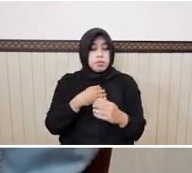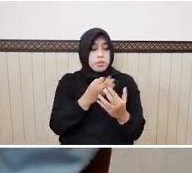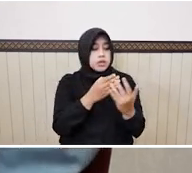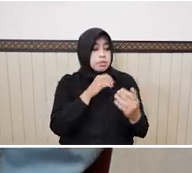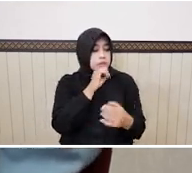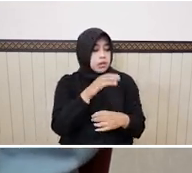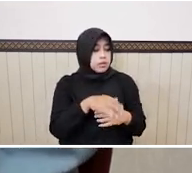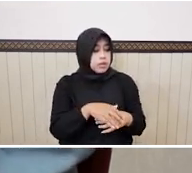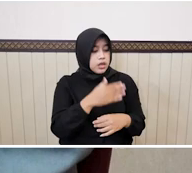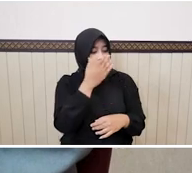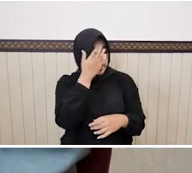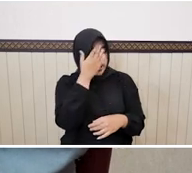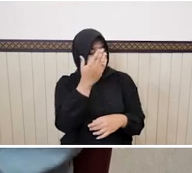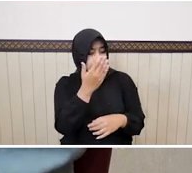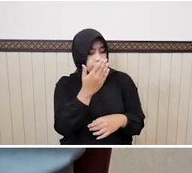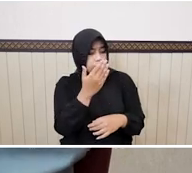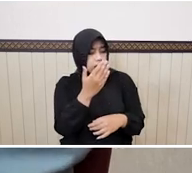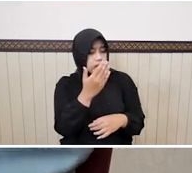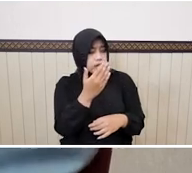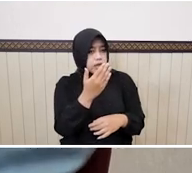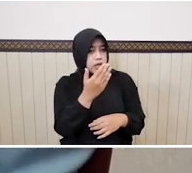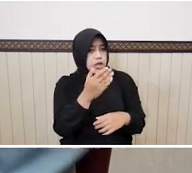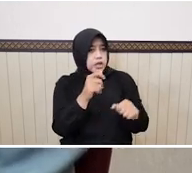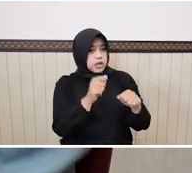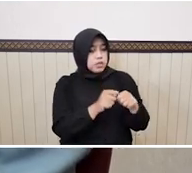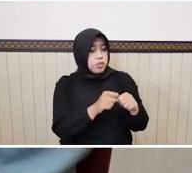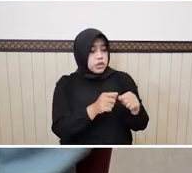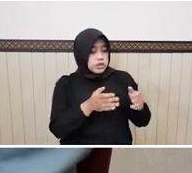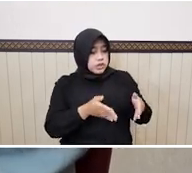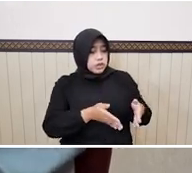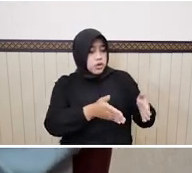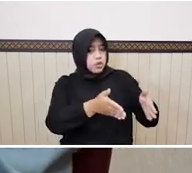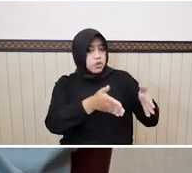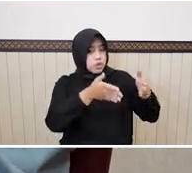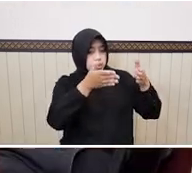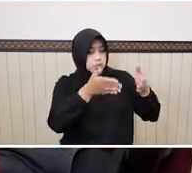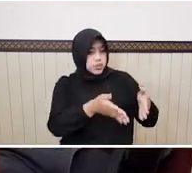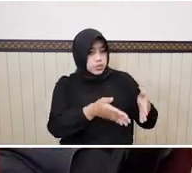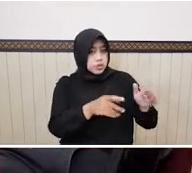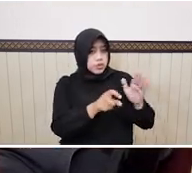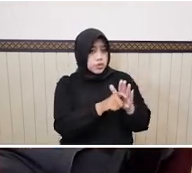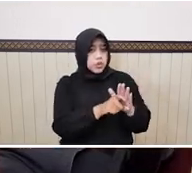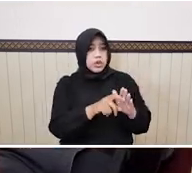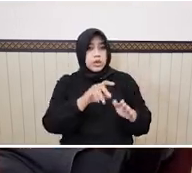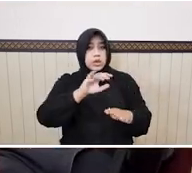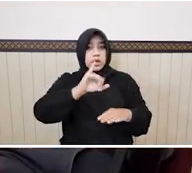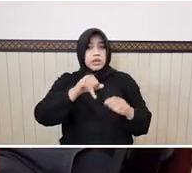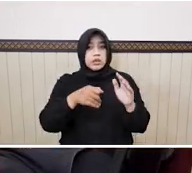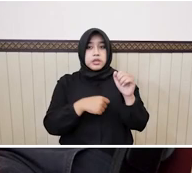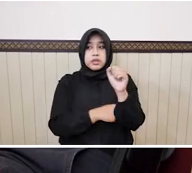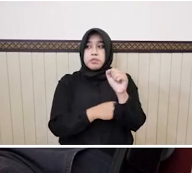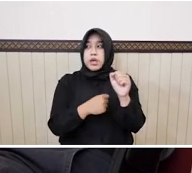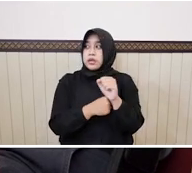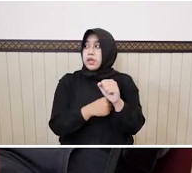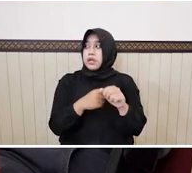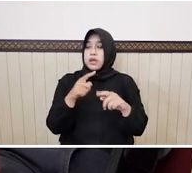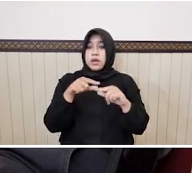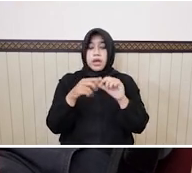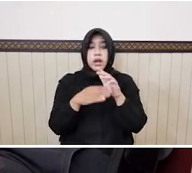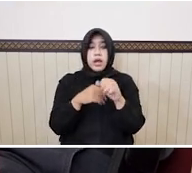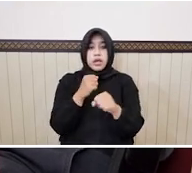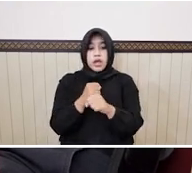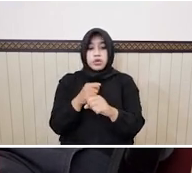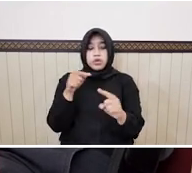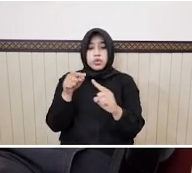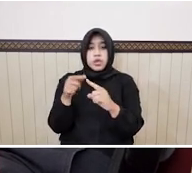Kenapa nggak Hai dibikinkan jalur khusus saja yakni misalnya jembatan layang Bird Iya supaya mereka